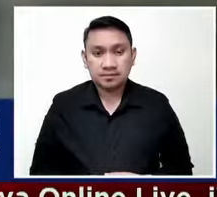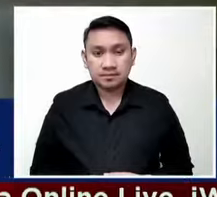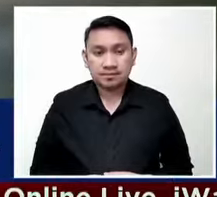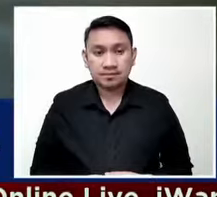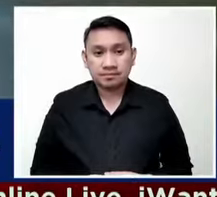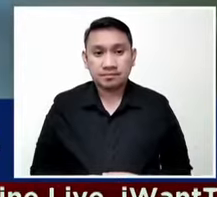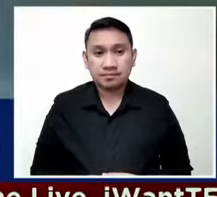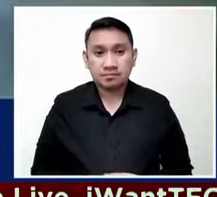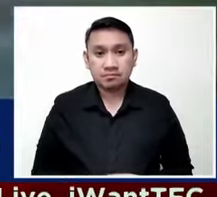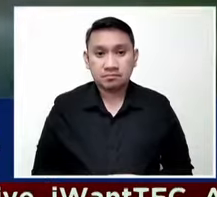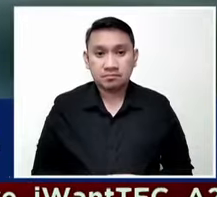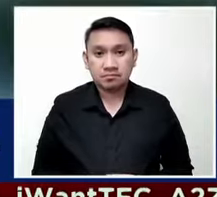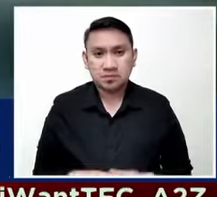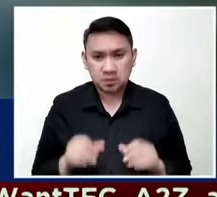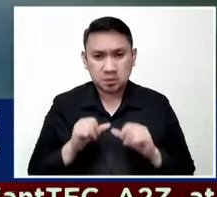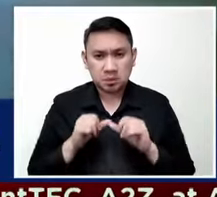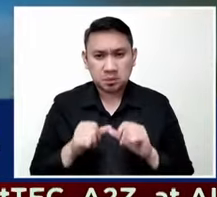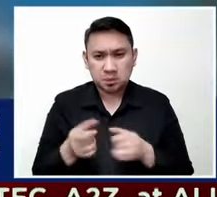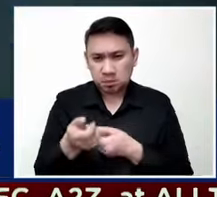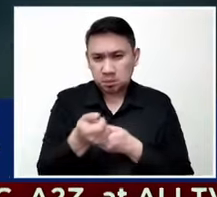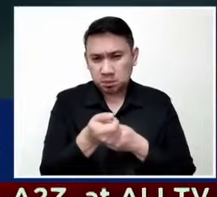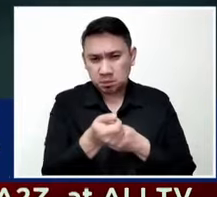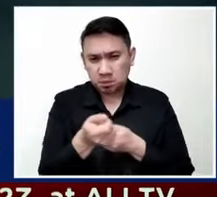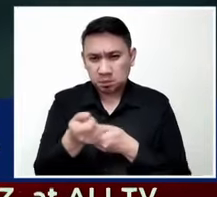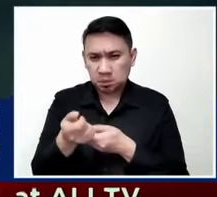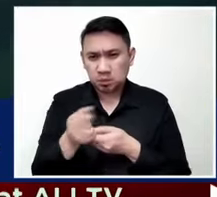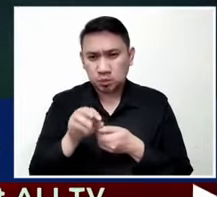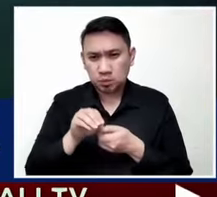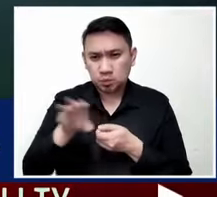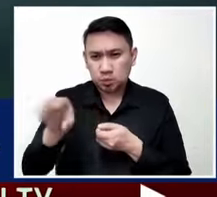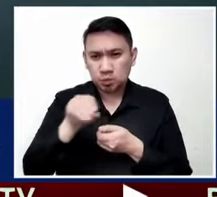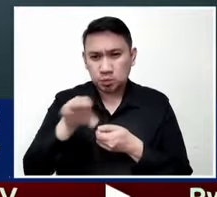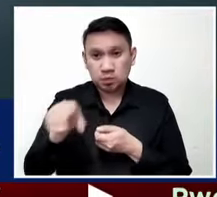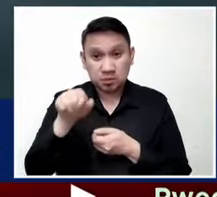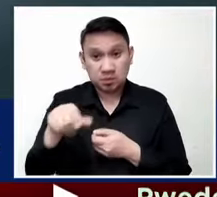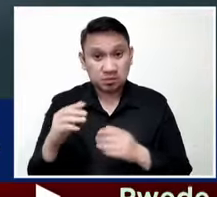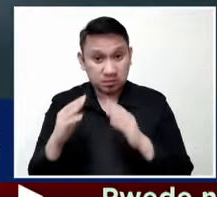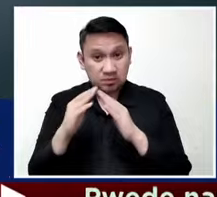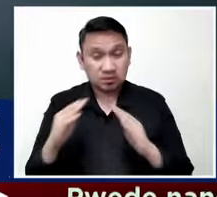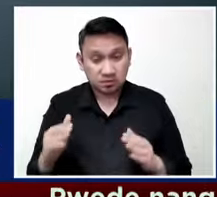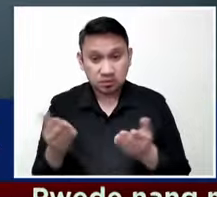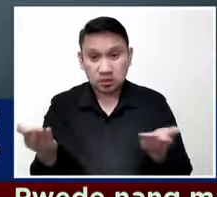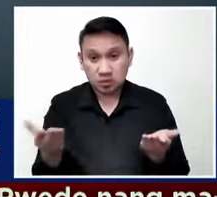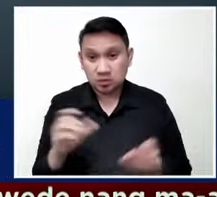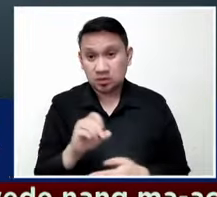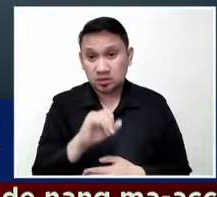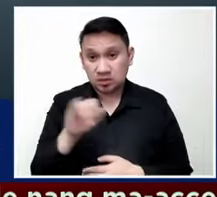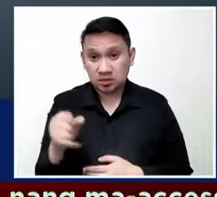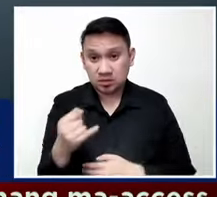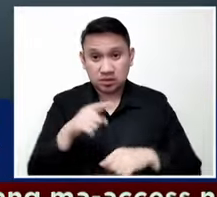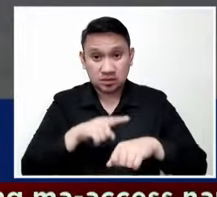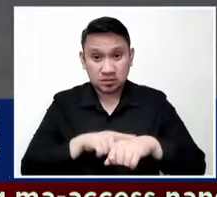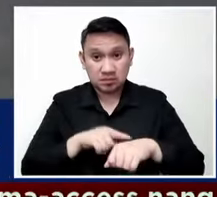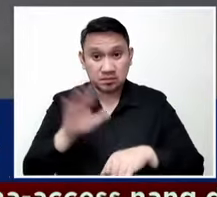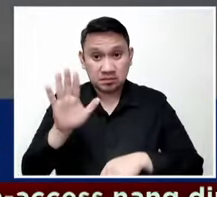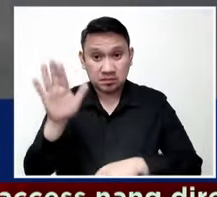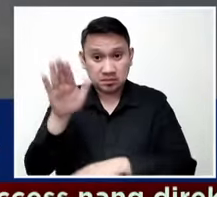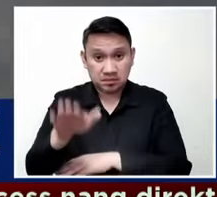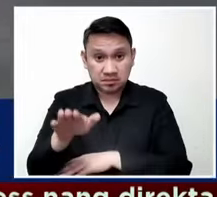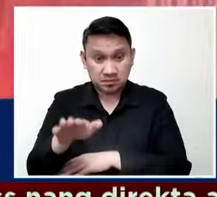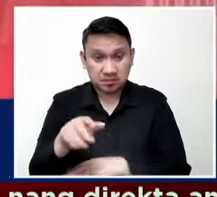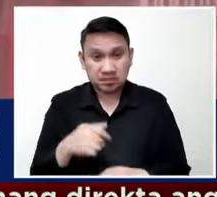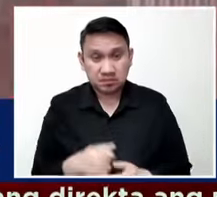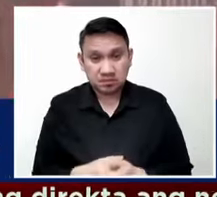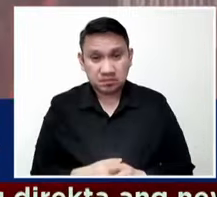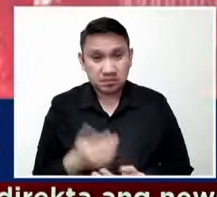Walang patid sa pag-apula ng mga bumbero sa sunog sa bahaging ito ng Barangay Bati sa San Juan alas 5:30 kahapon. Nilamon